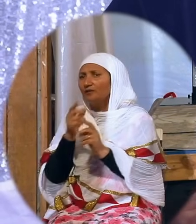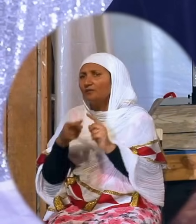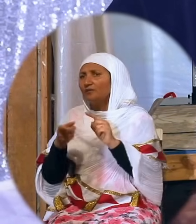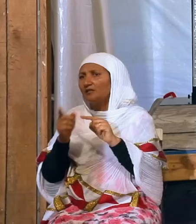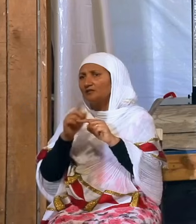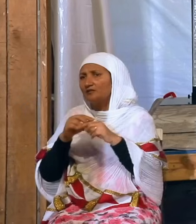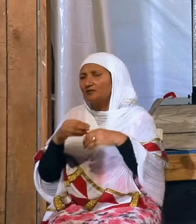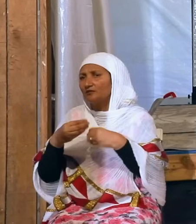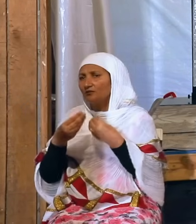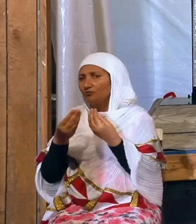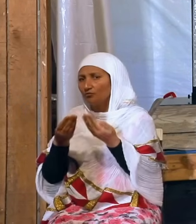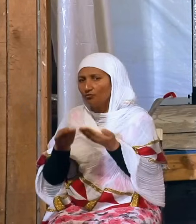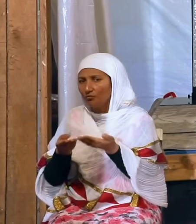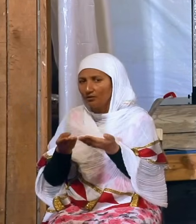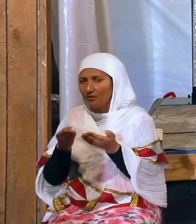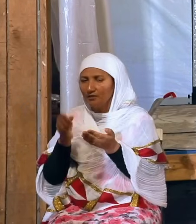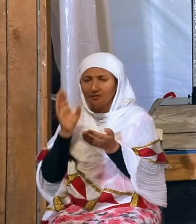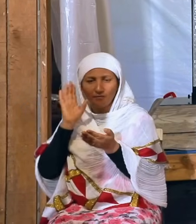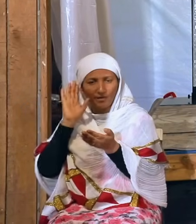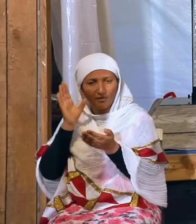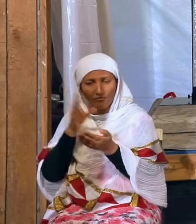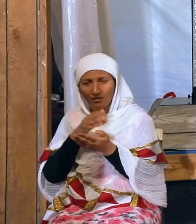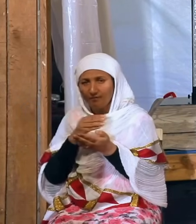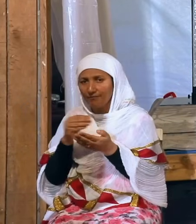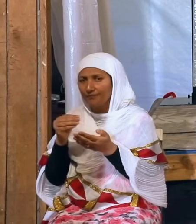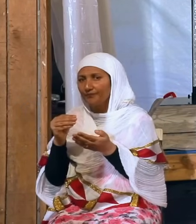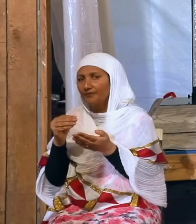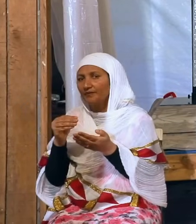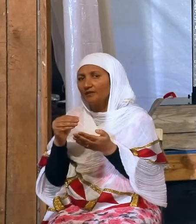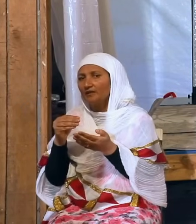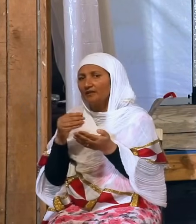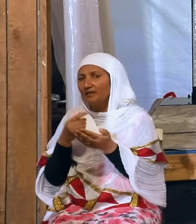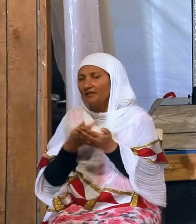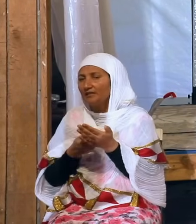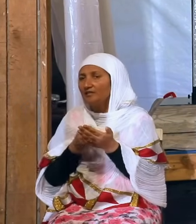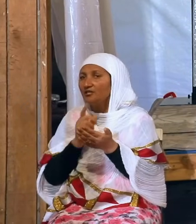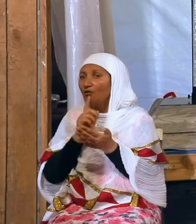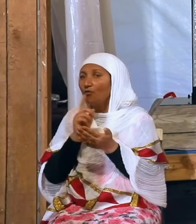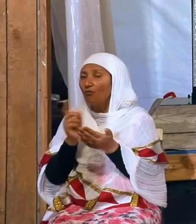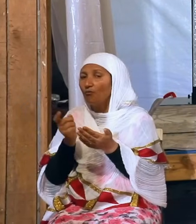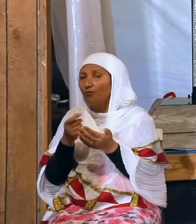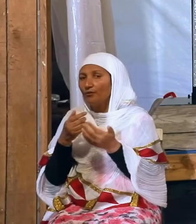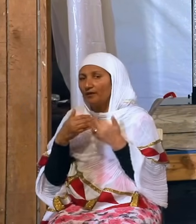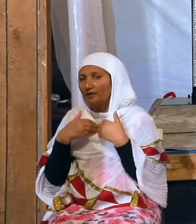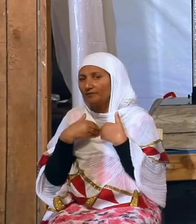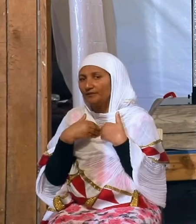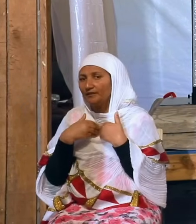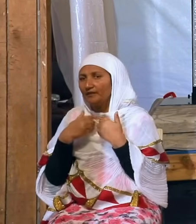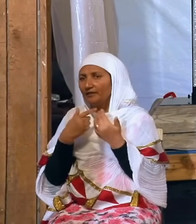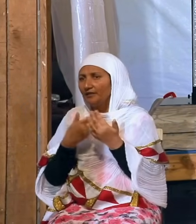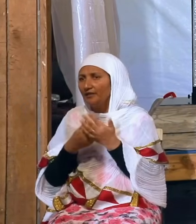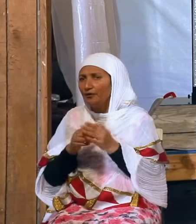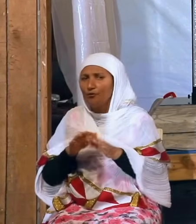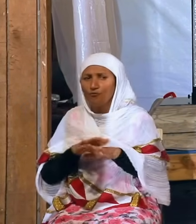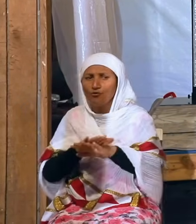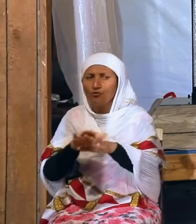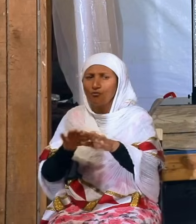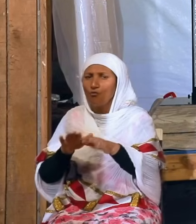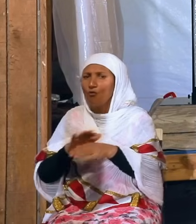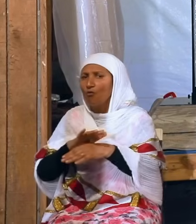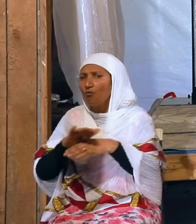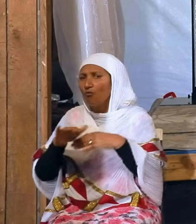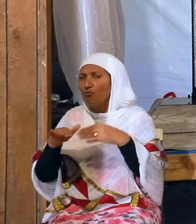መልስ ሲሰጥ የሰማነውና እንደዚያ ነው መሆን ያለበት ይሄ የመድረኩ ሁሉ